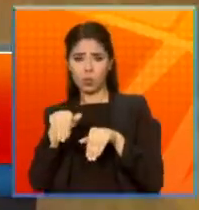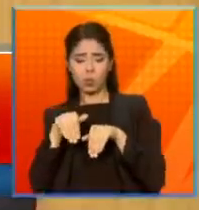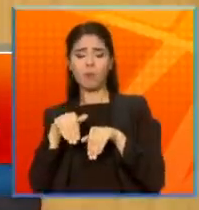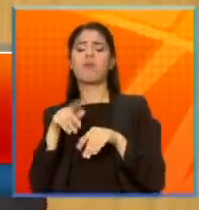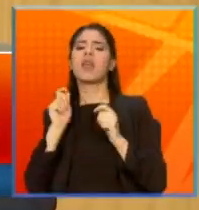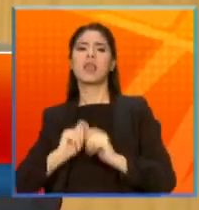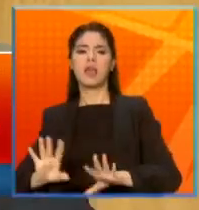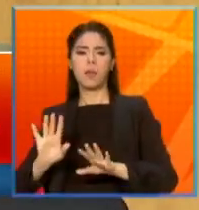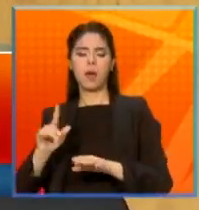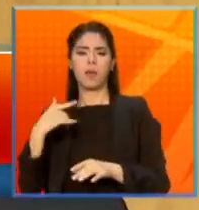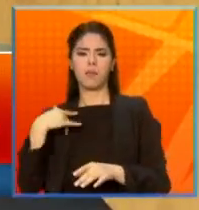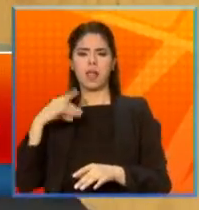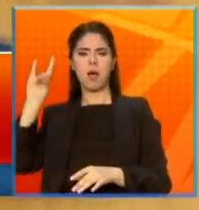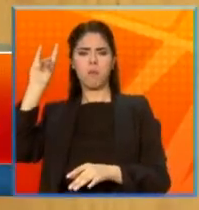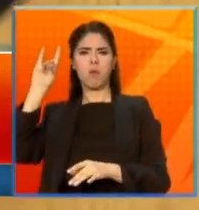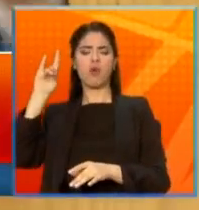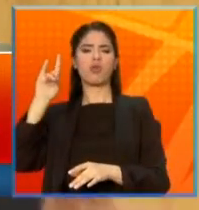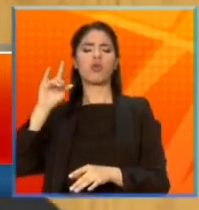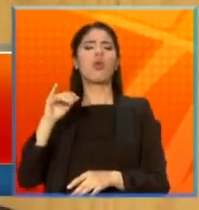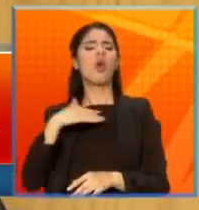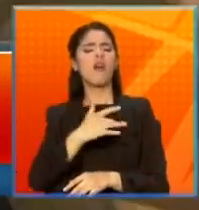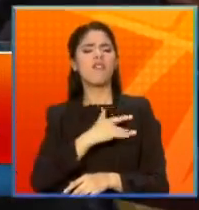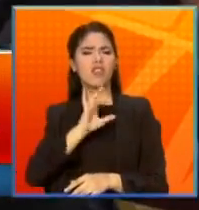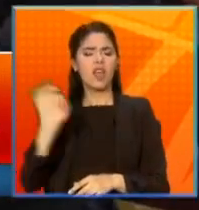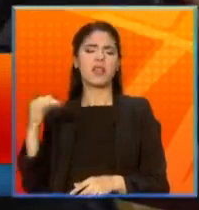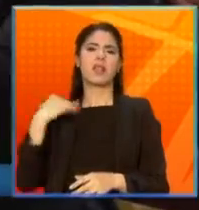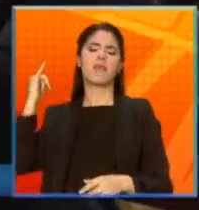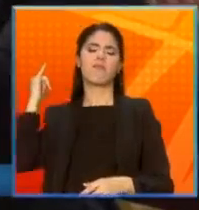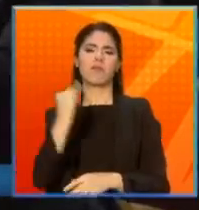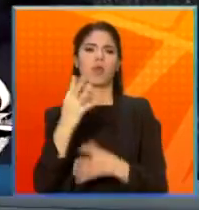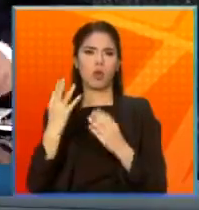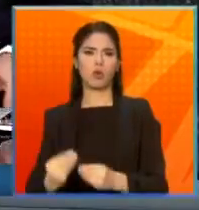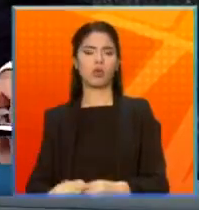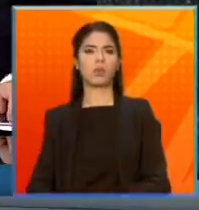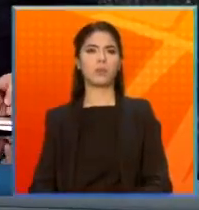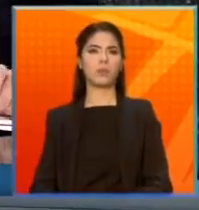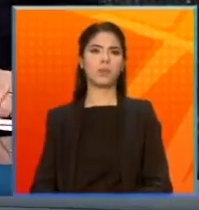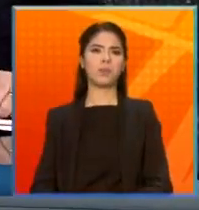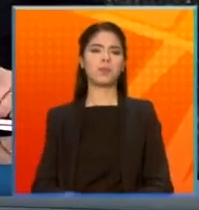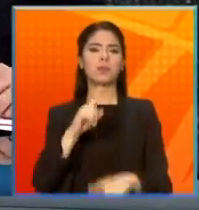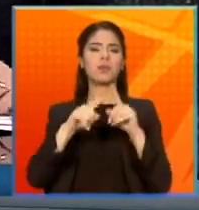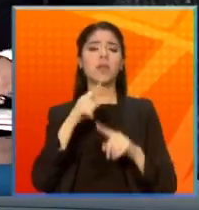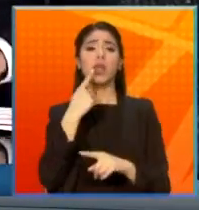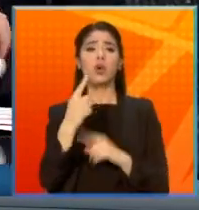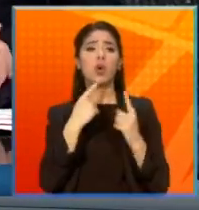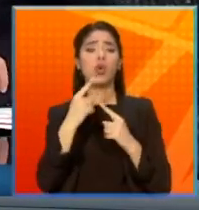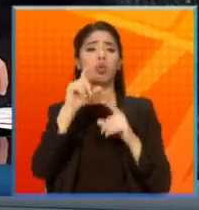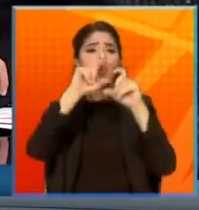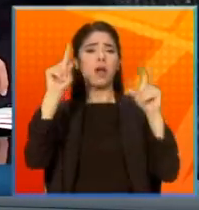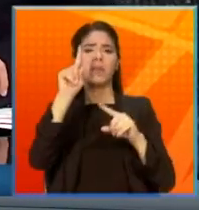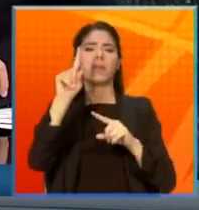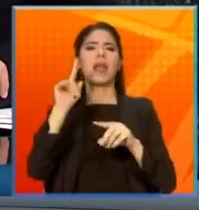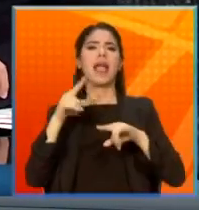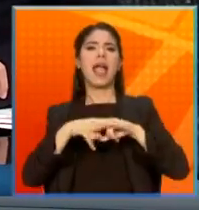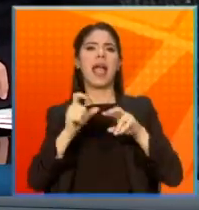eğmeyiz. Bozkurt olur, zalimleri çepeleriz. Siyasetin konuştuğu başlıklardan biri